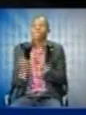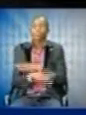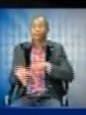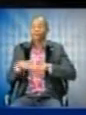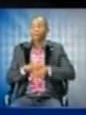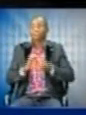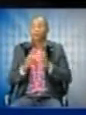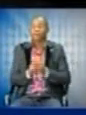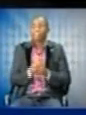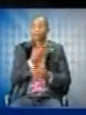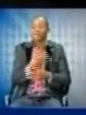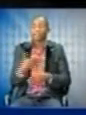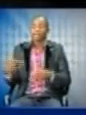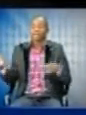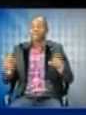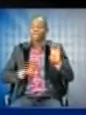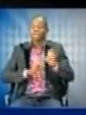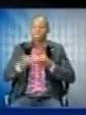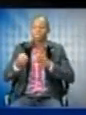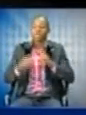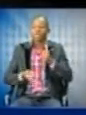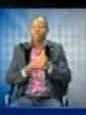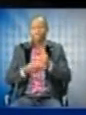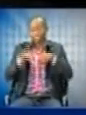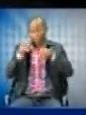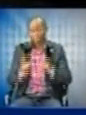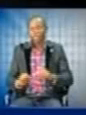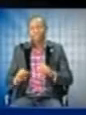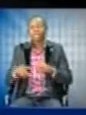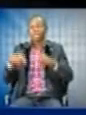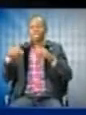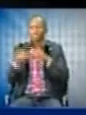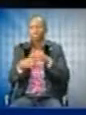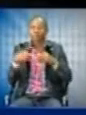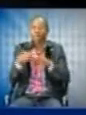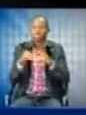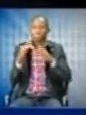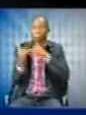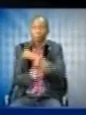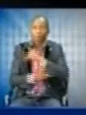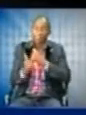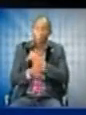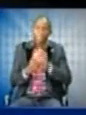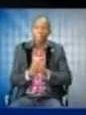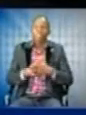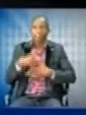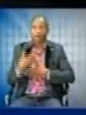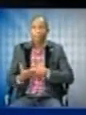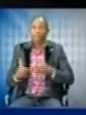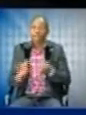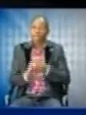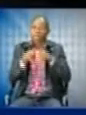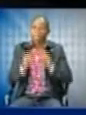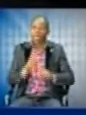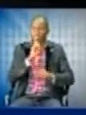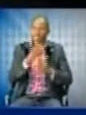matériel, économique et financier à faire des découpages dans tout le pays. Et puis, bon, on n'a pas le temps, on est en train d'aller vers les élections. Je